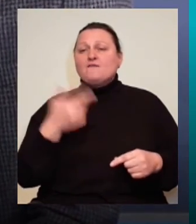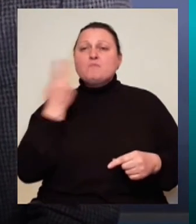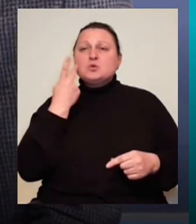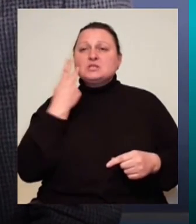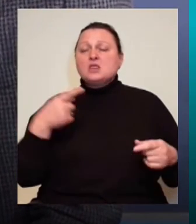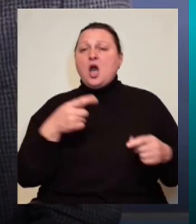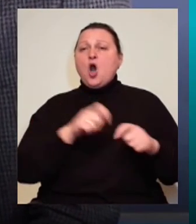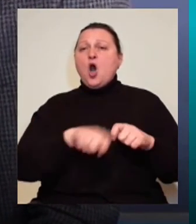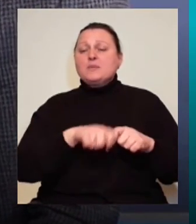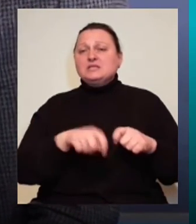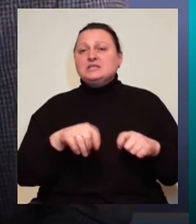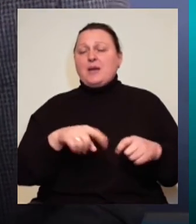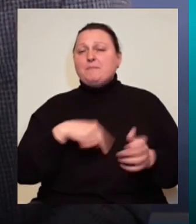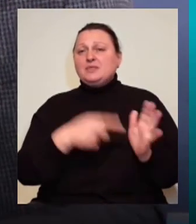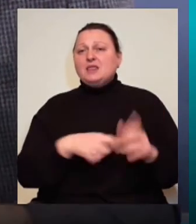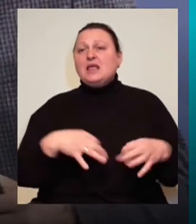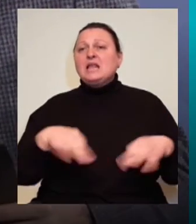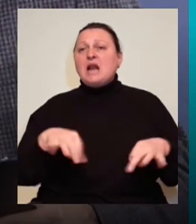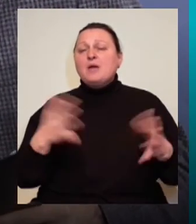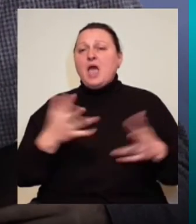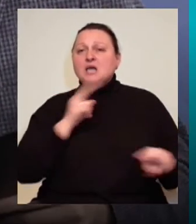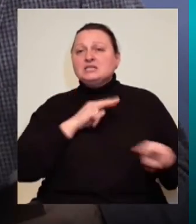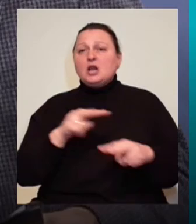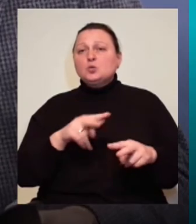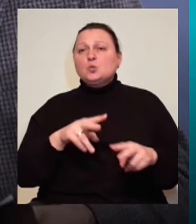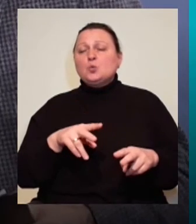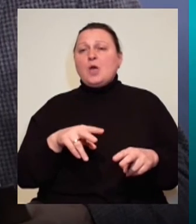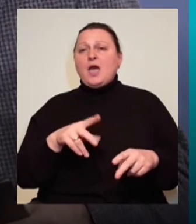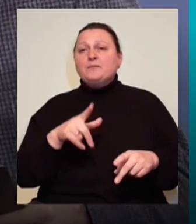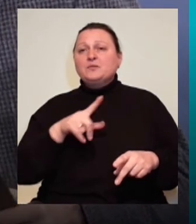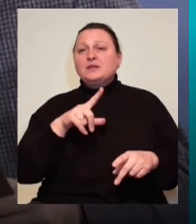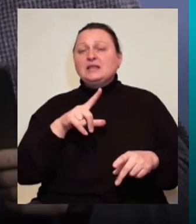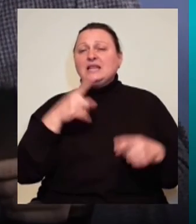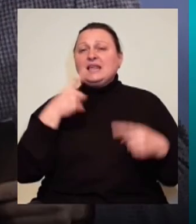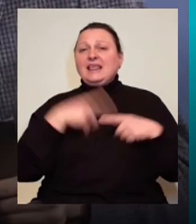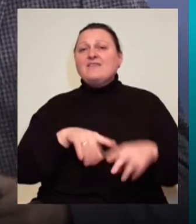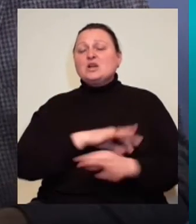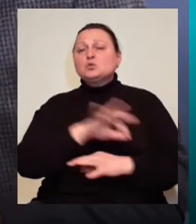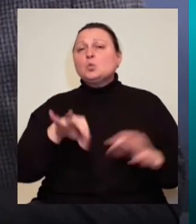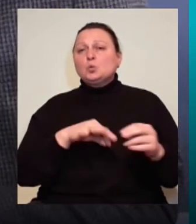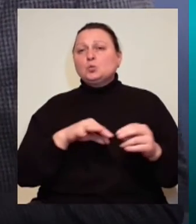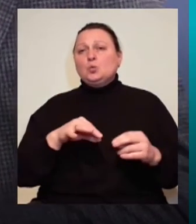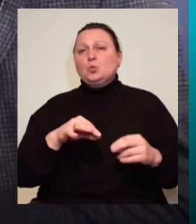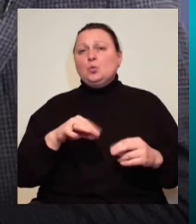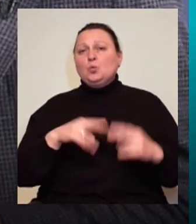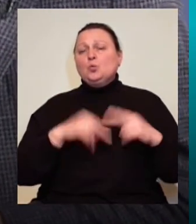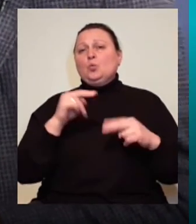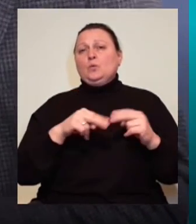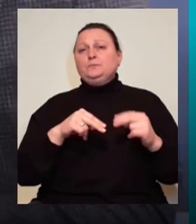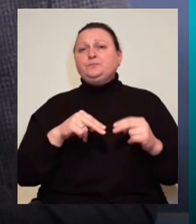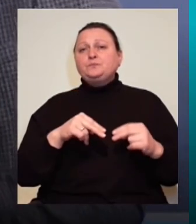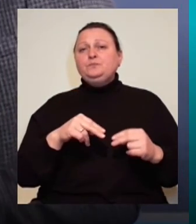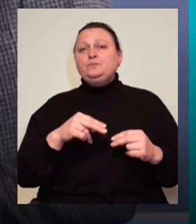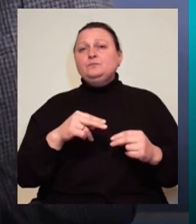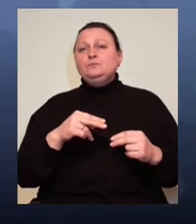з питань транспорту, яка, зокрема, слідкує і за інфраструктурою дорожньою Одеської комісії.